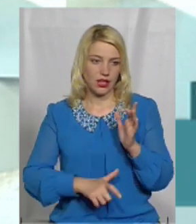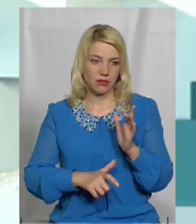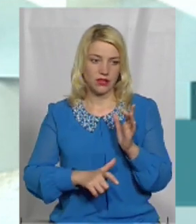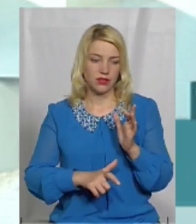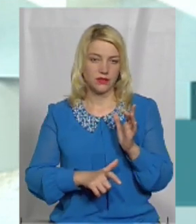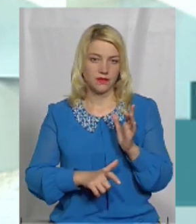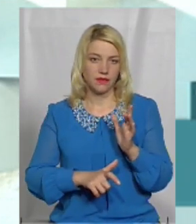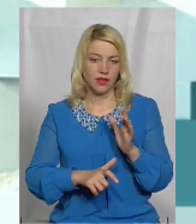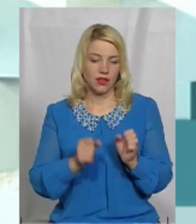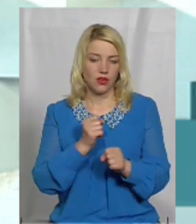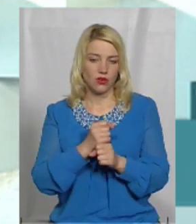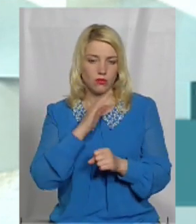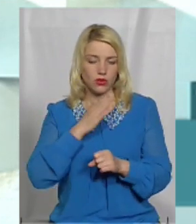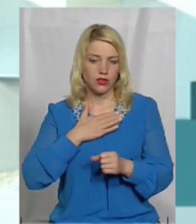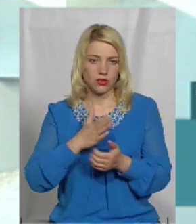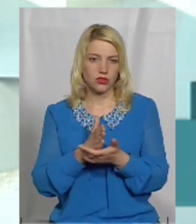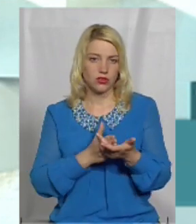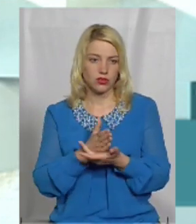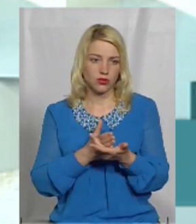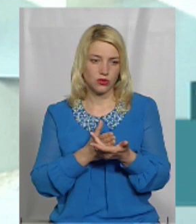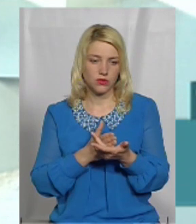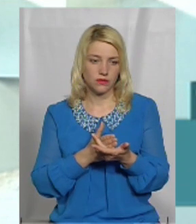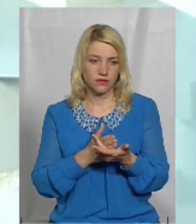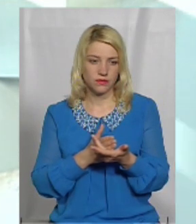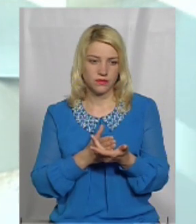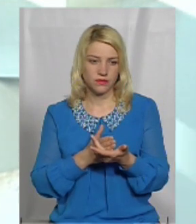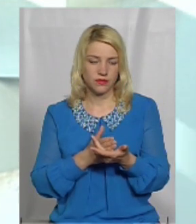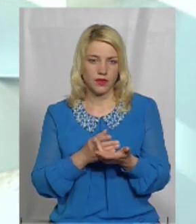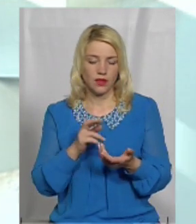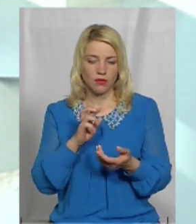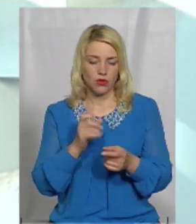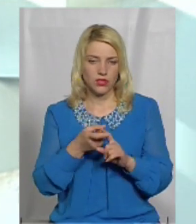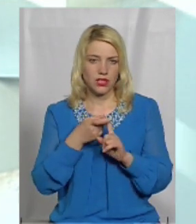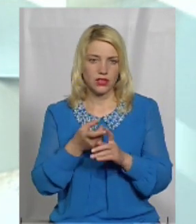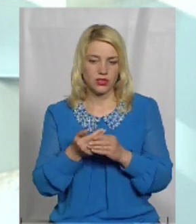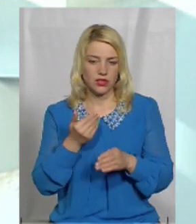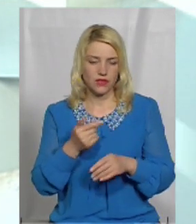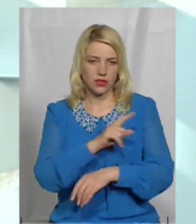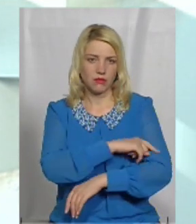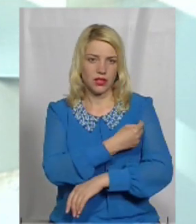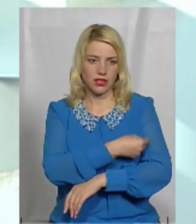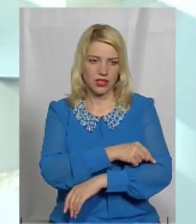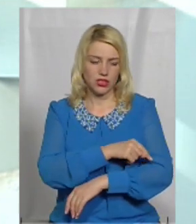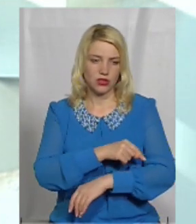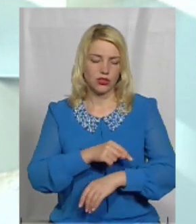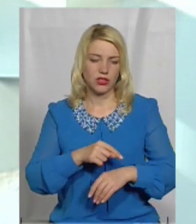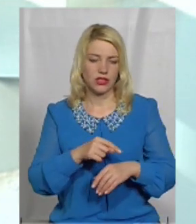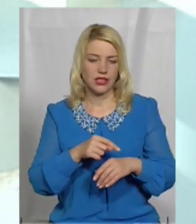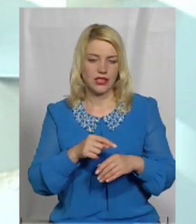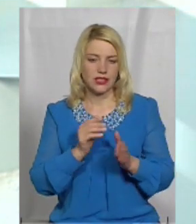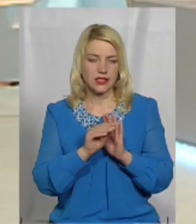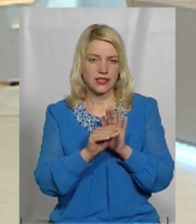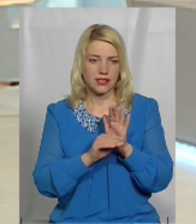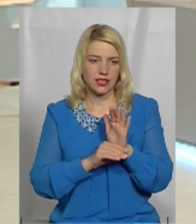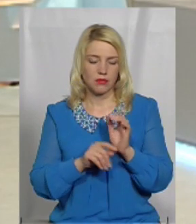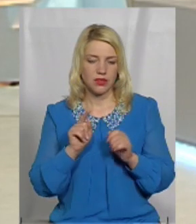в роботу наших служб йшов, залежав від медичної інформаційної системи.